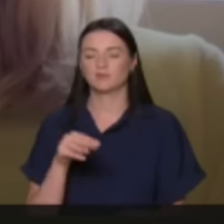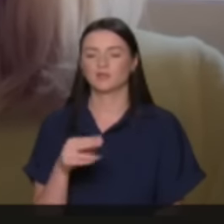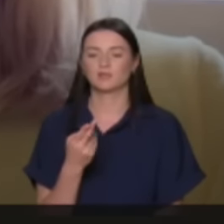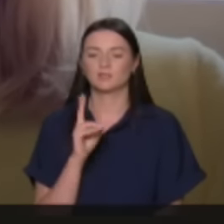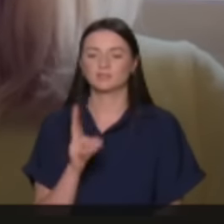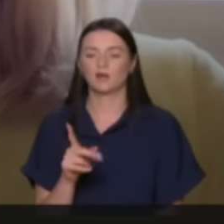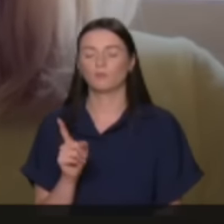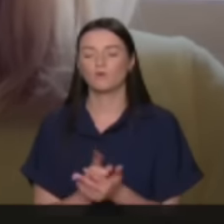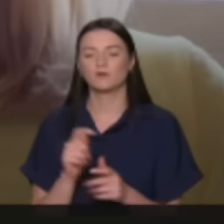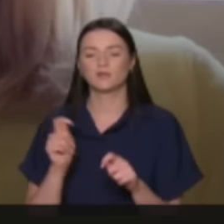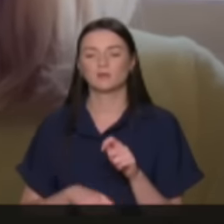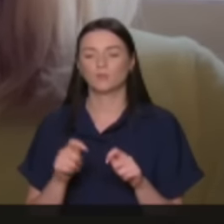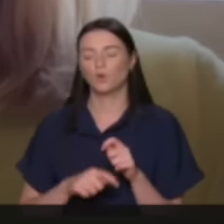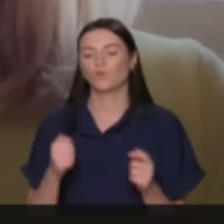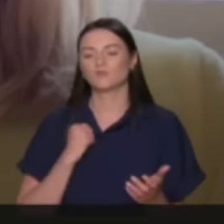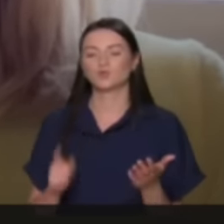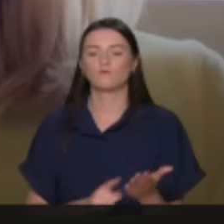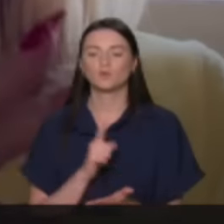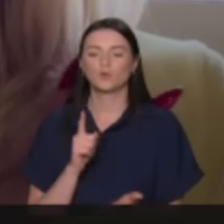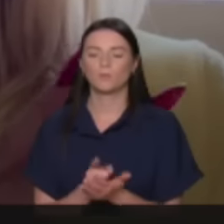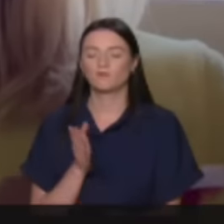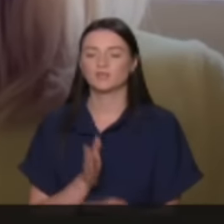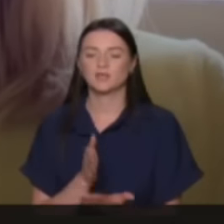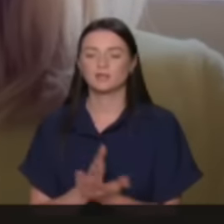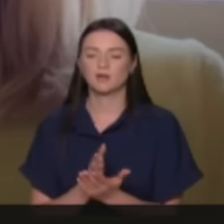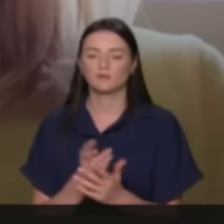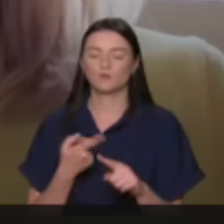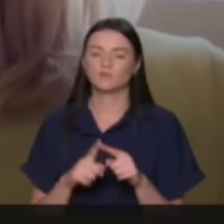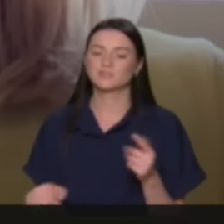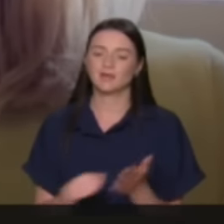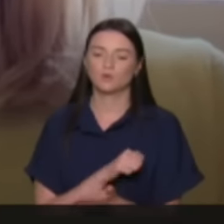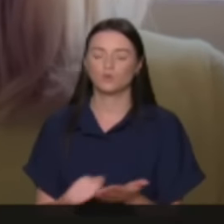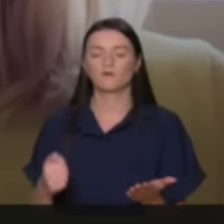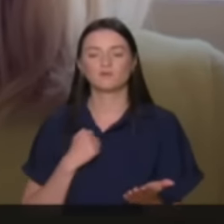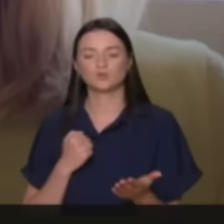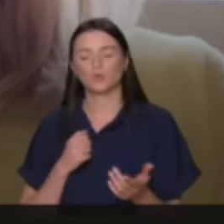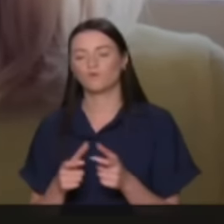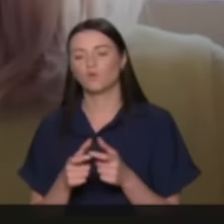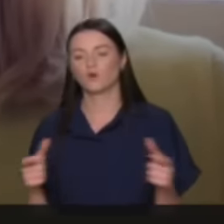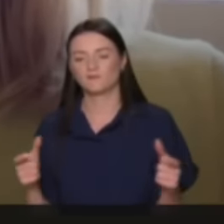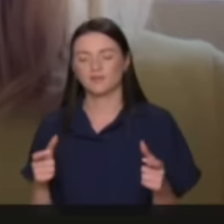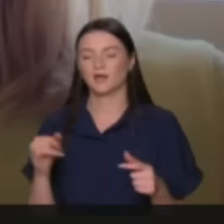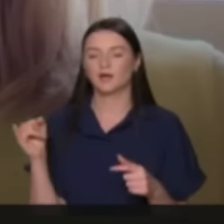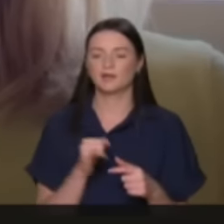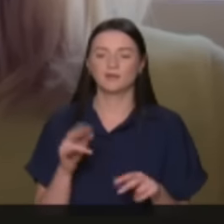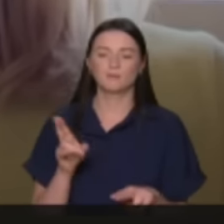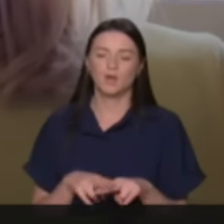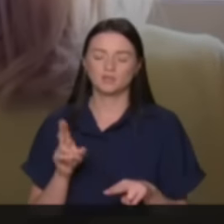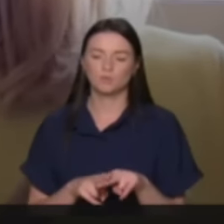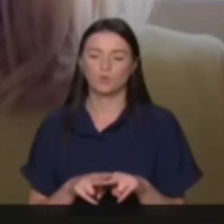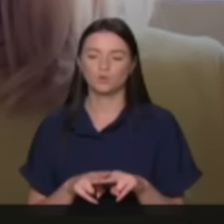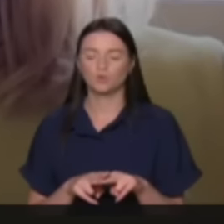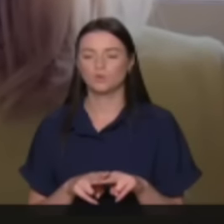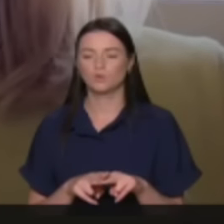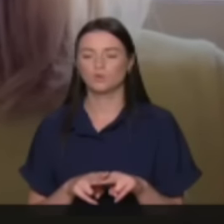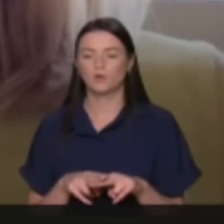повинен перевіряти у військовозобов'язаного наявність двох документів – військового квитка та паспорта. А